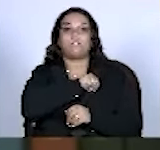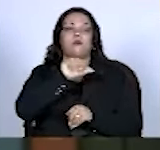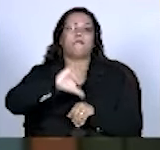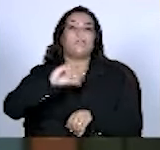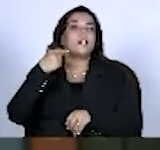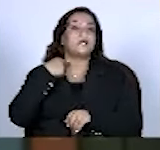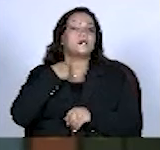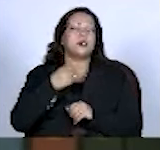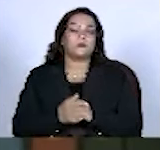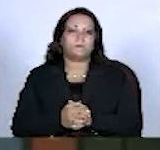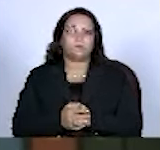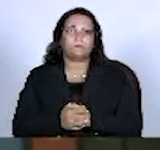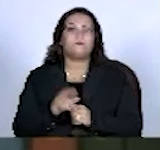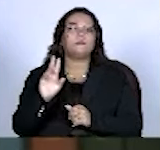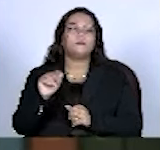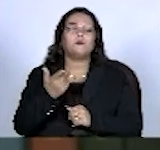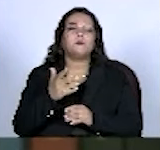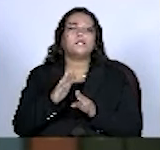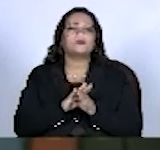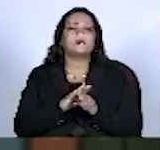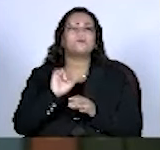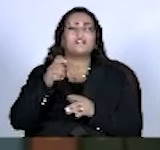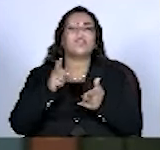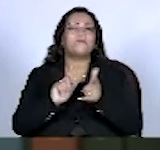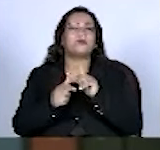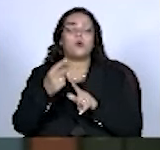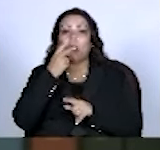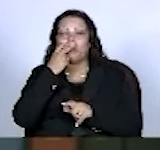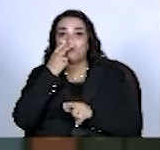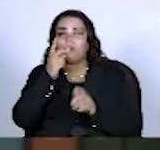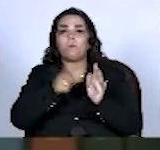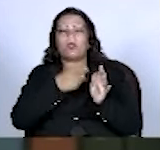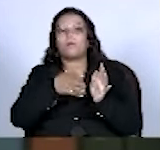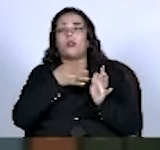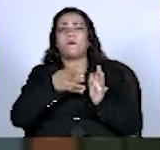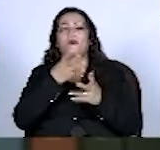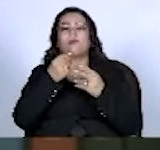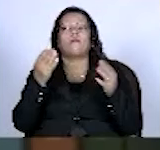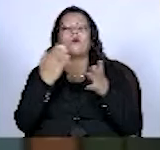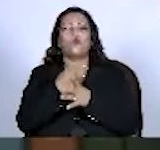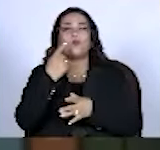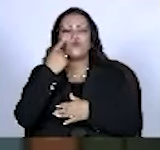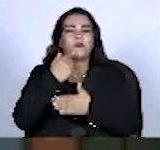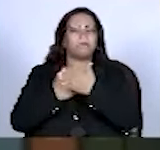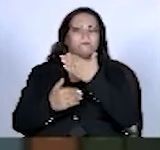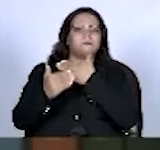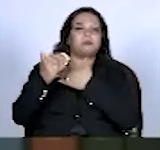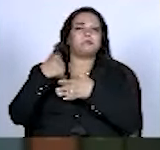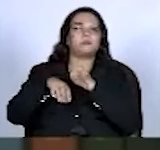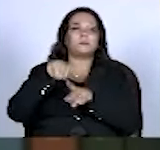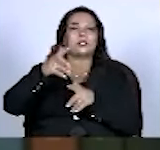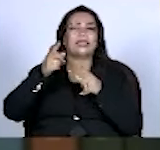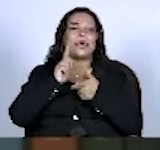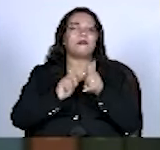غزه كان التاثير الامريكي فيها احنا شفناه اكثر من مره ولكن شفنا ايضا تراجعات امريكيه في